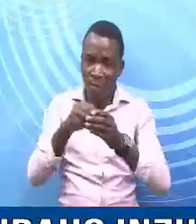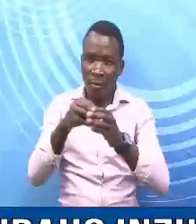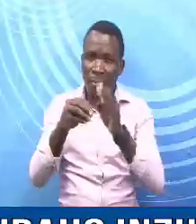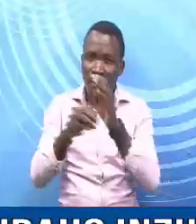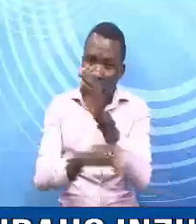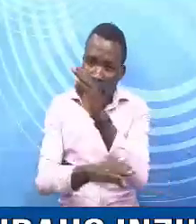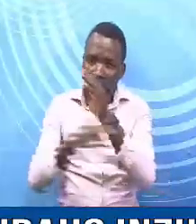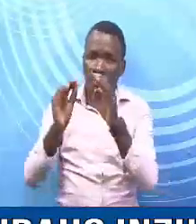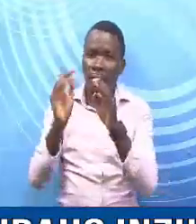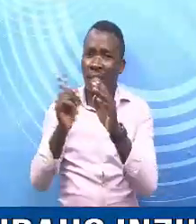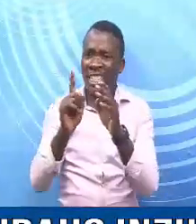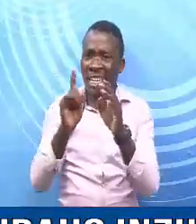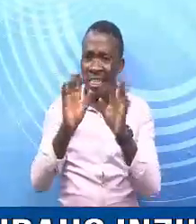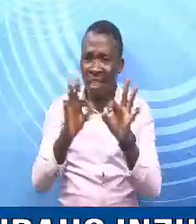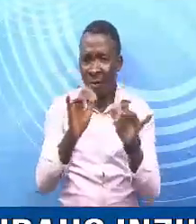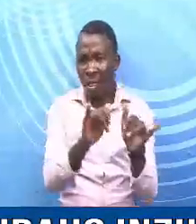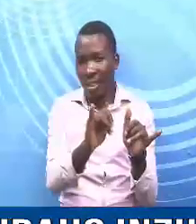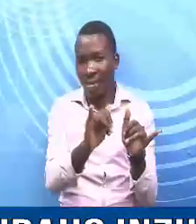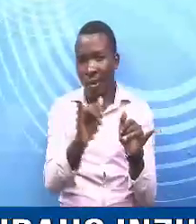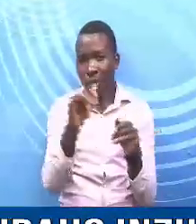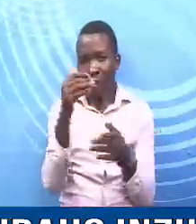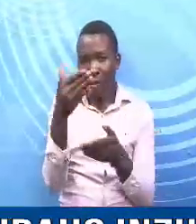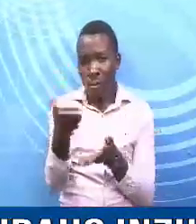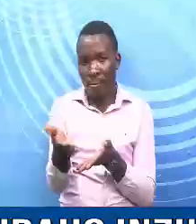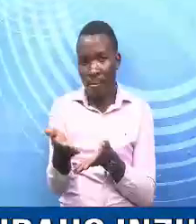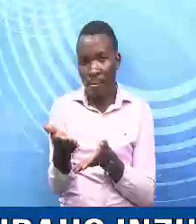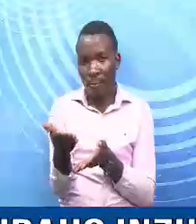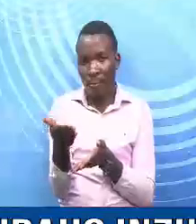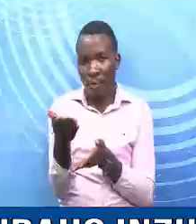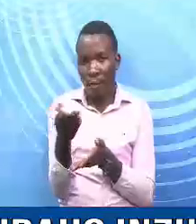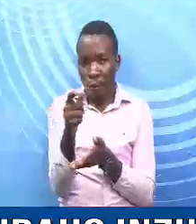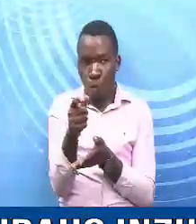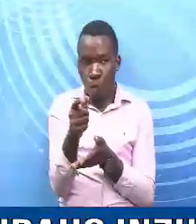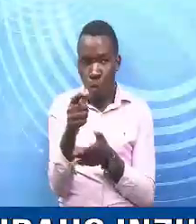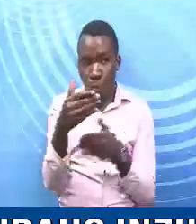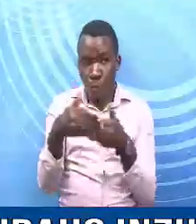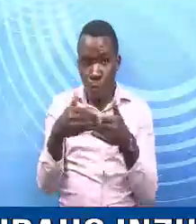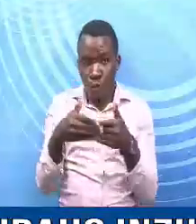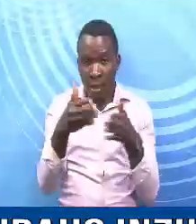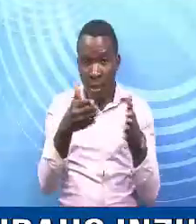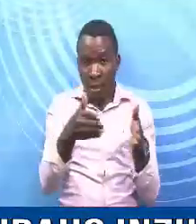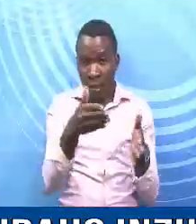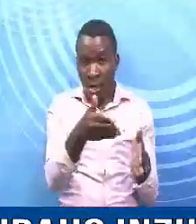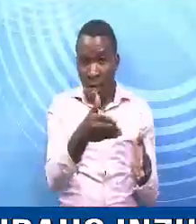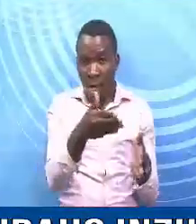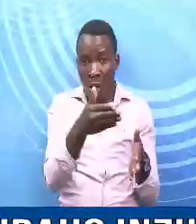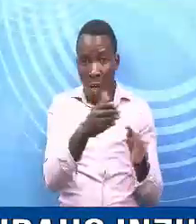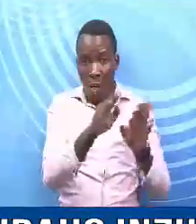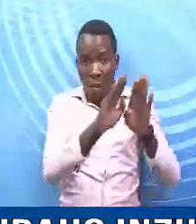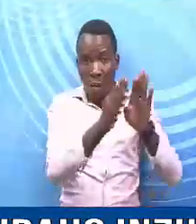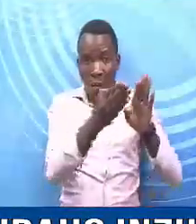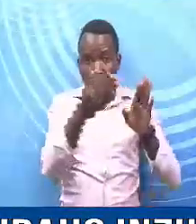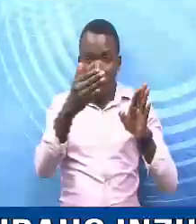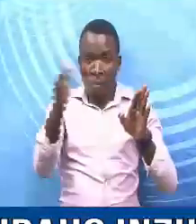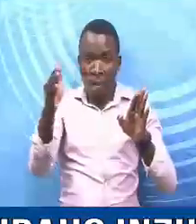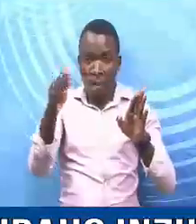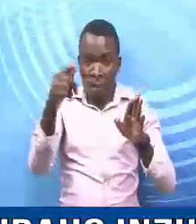nta kintu na kimwe babasigiye. Noneho uno muturanye waha wo kuri uwo umuryango wo hirya